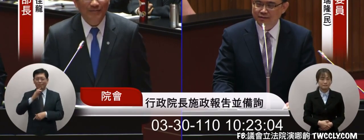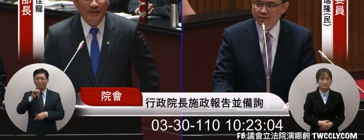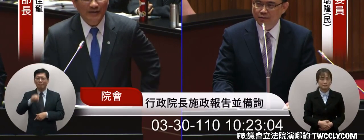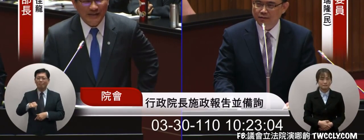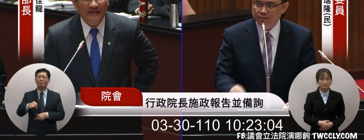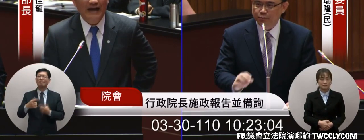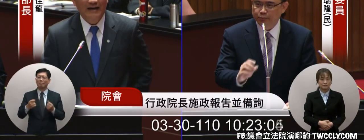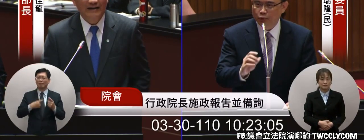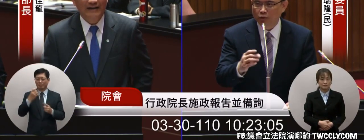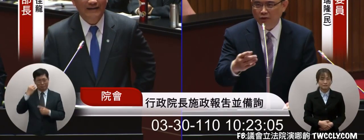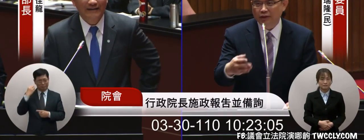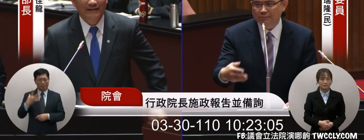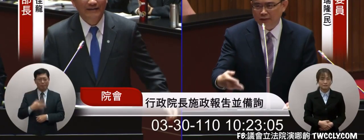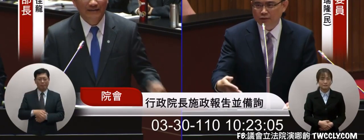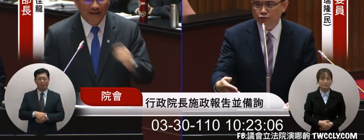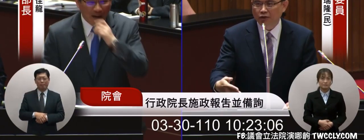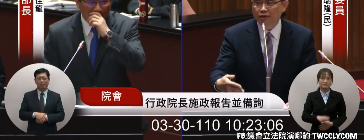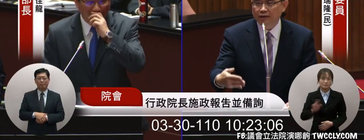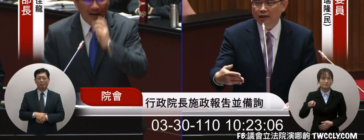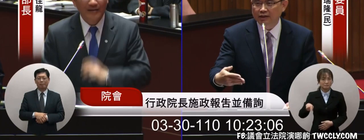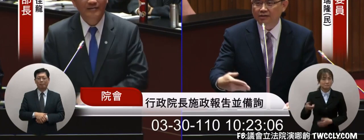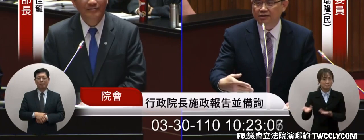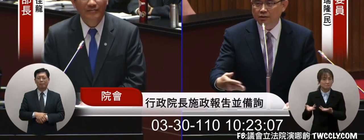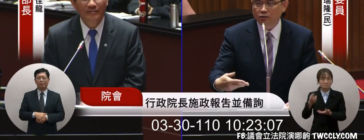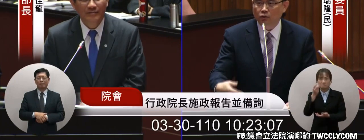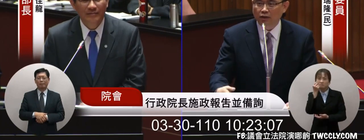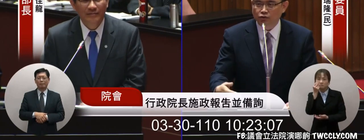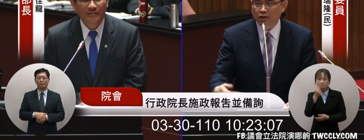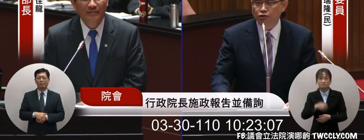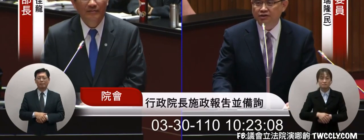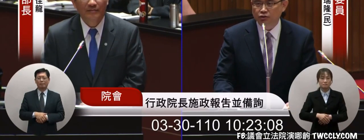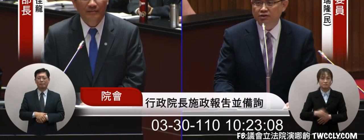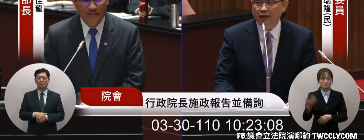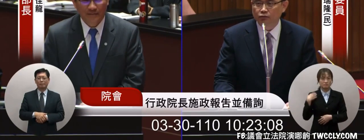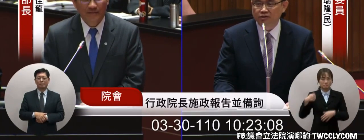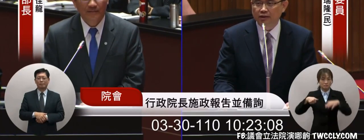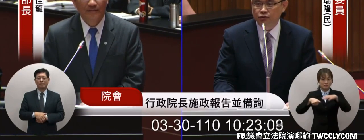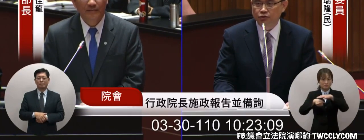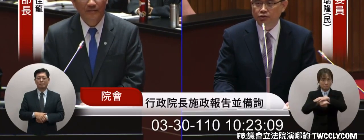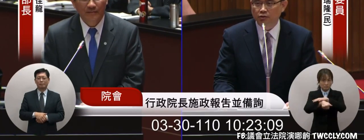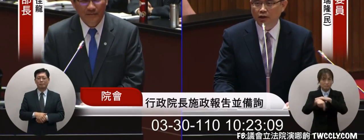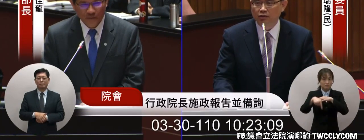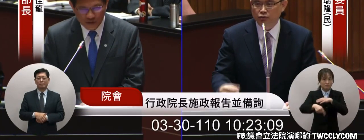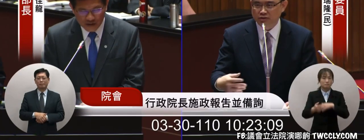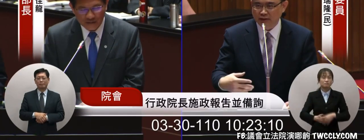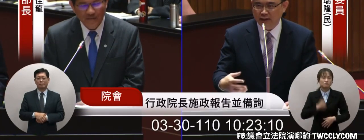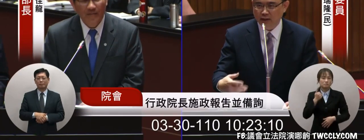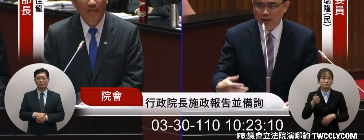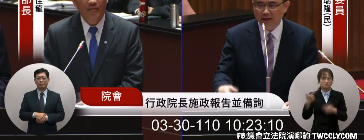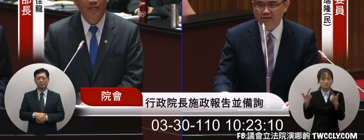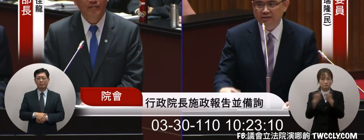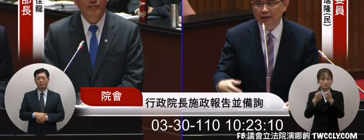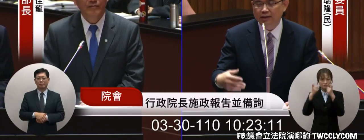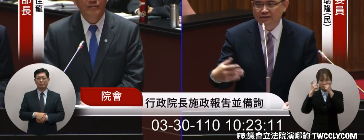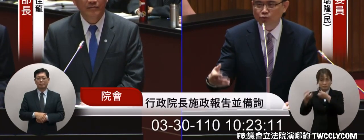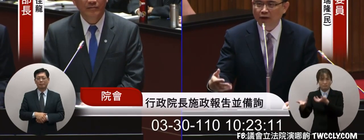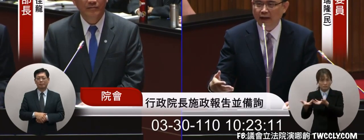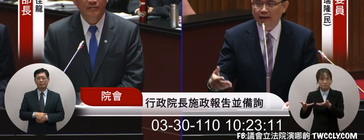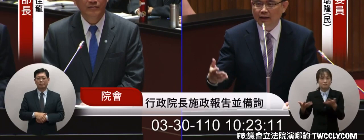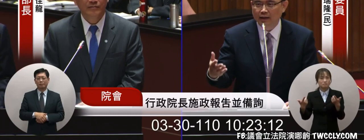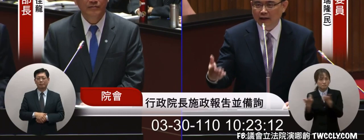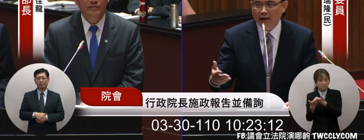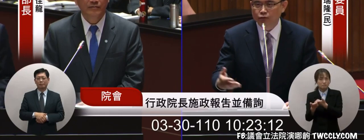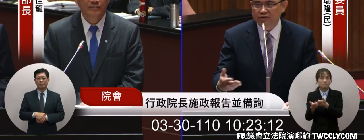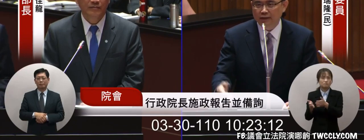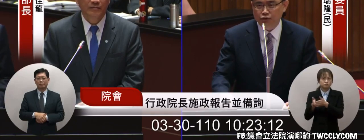子也比較新啦不過因為他比較特殊因為他當時的過港隧道確實就是港務上的需求啦總是在老百姓上那